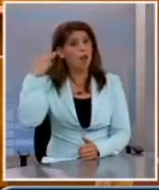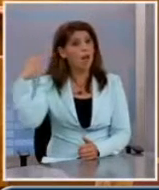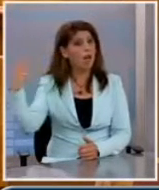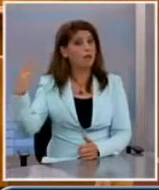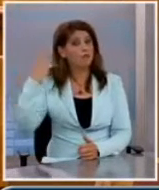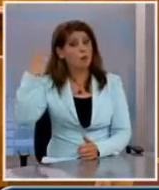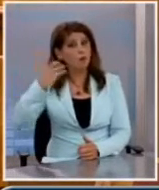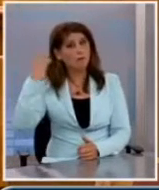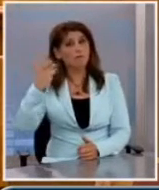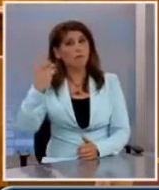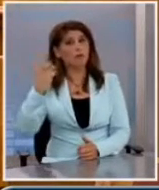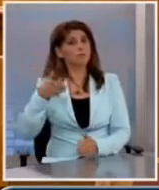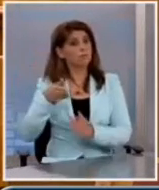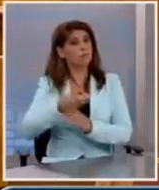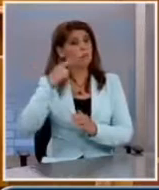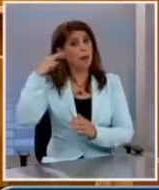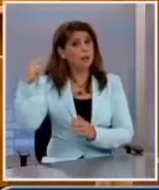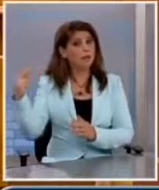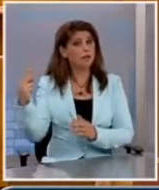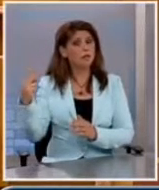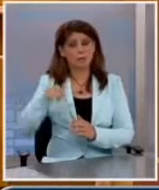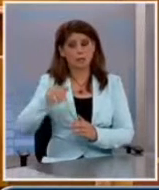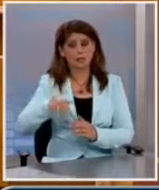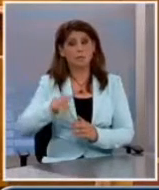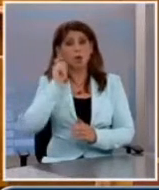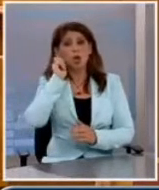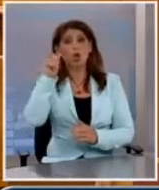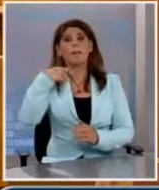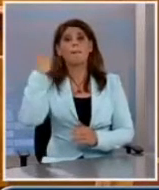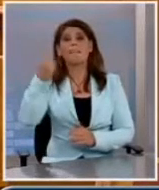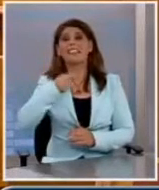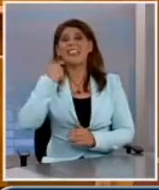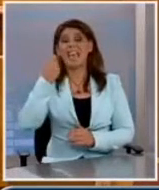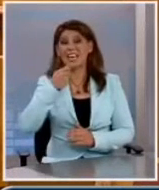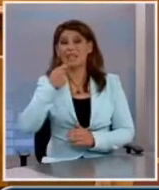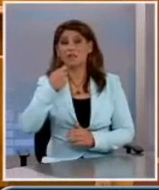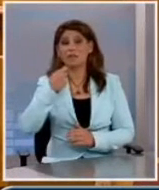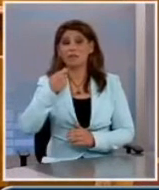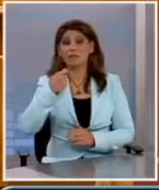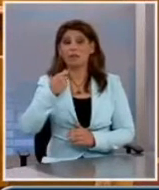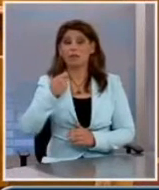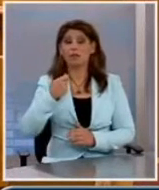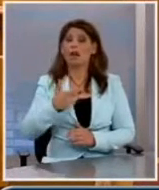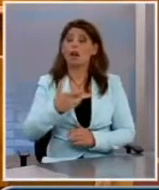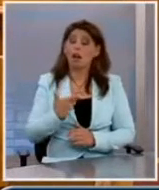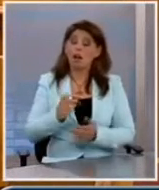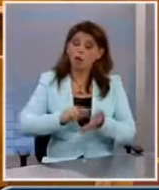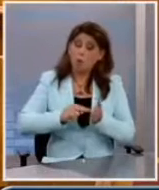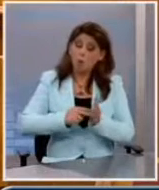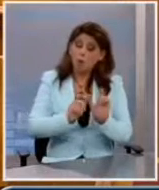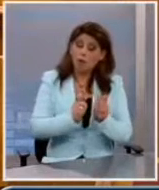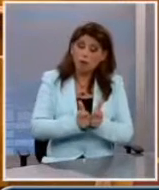ελληνική, η Ελληνίδα μάνα, και είναι και σήμερα η γιορτή της μάνας, από το αίμα της ψυχής τους. Και